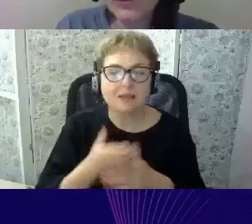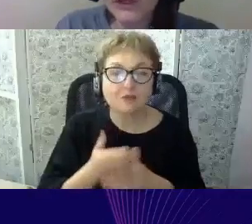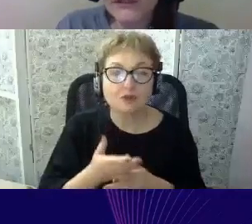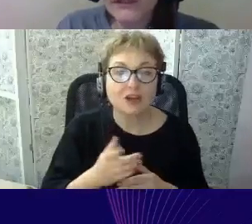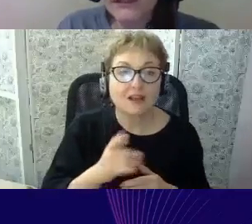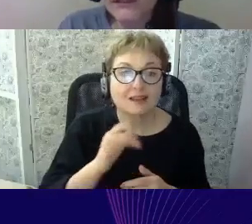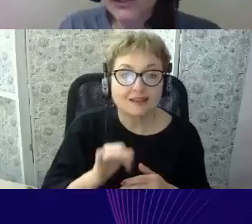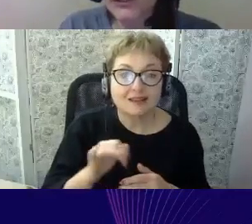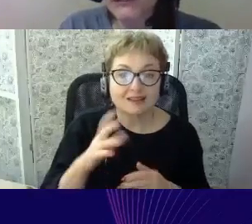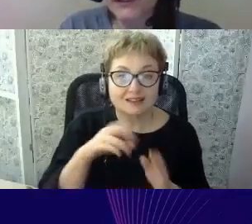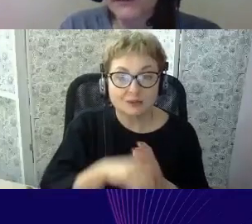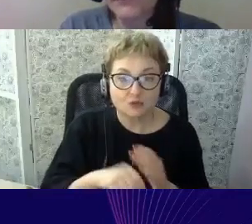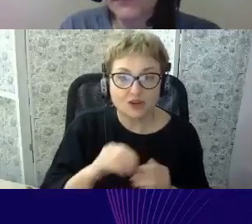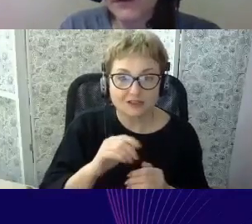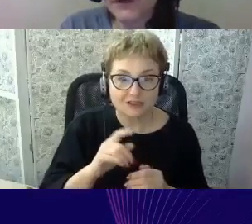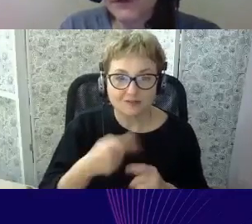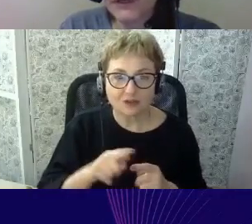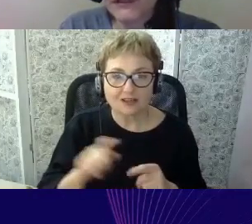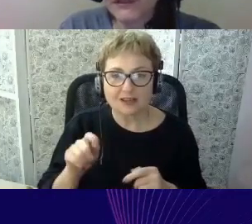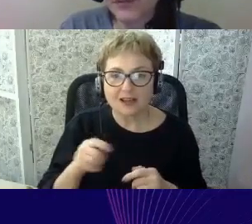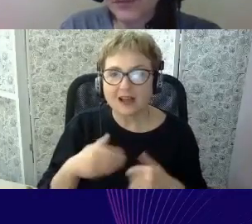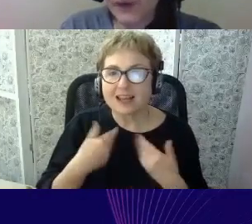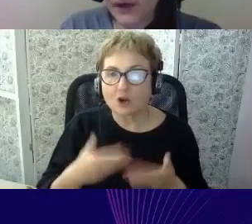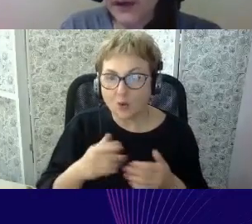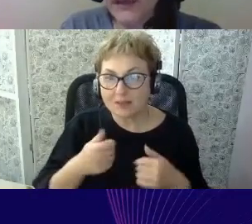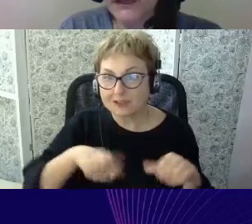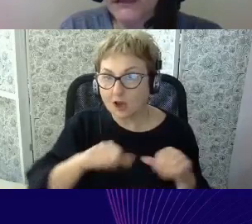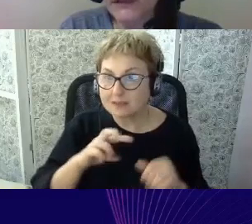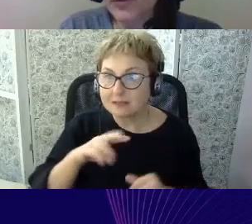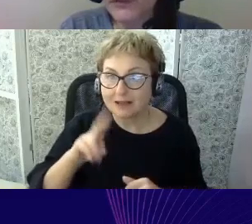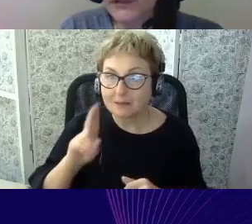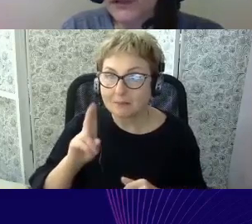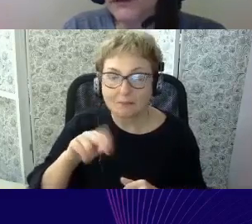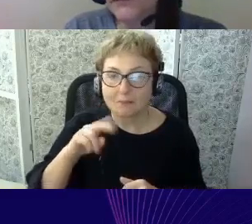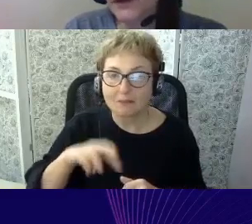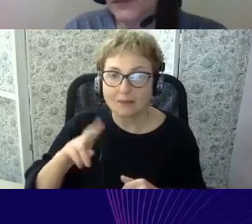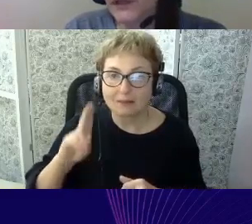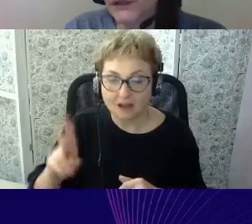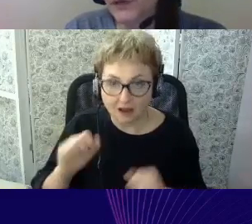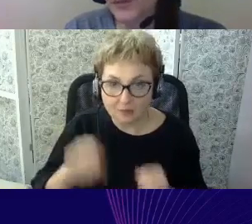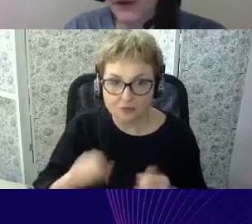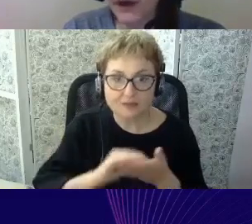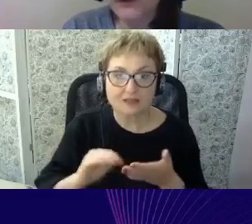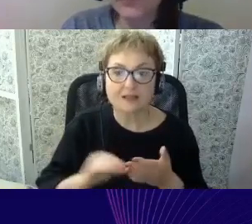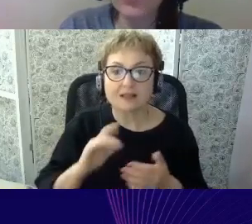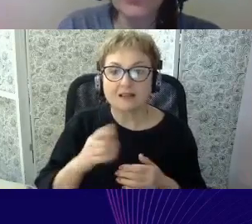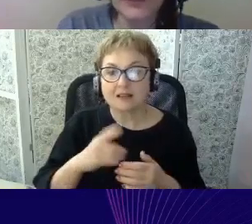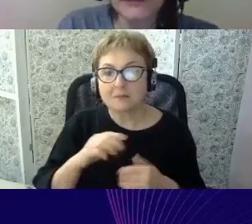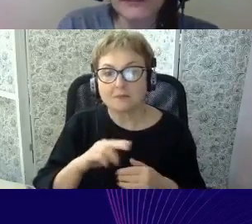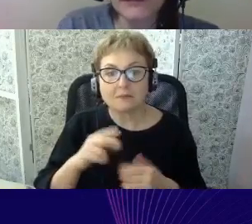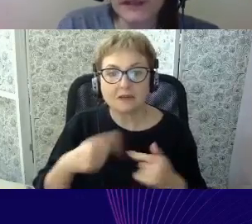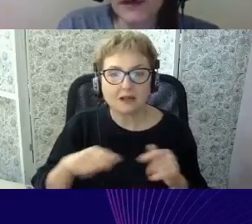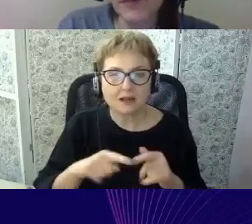могут заключаться и содержаться как в рекомендациях по МПК, так, собственно, и в рекомендациях ППК, которые